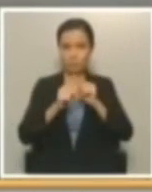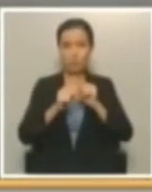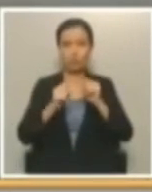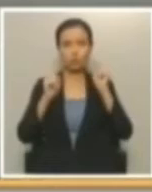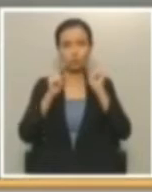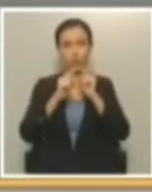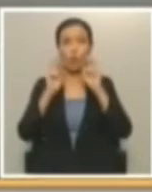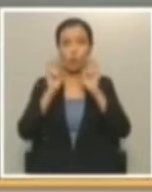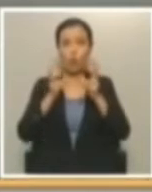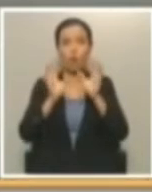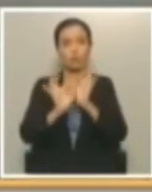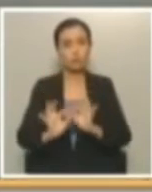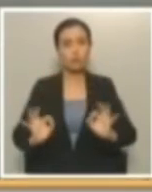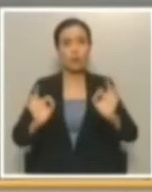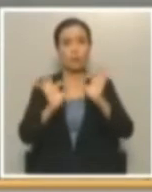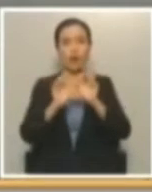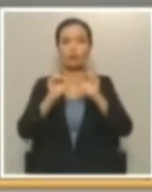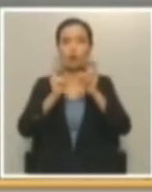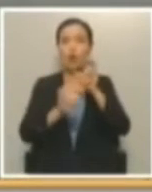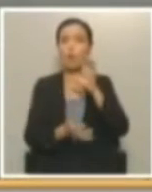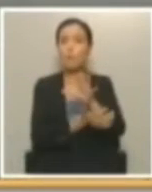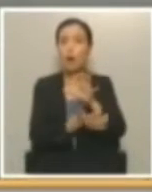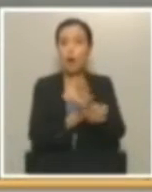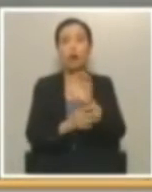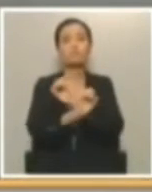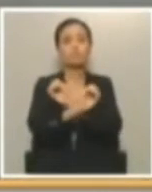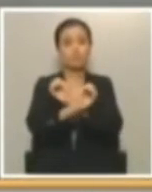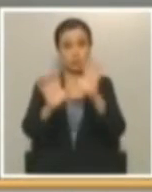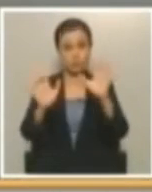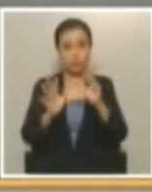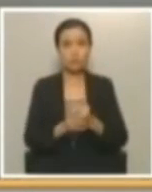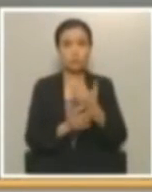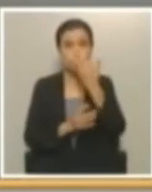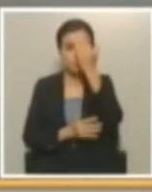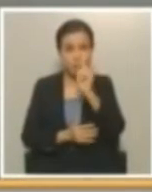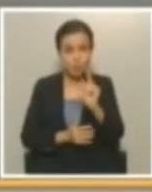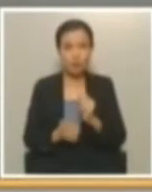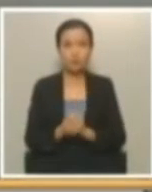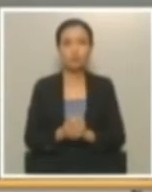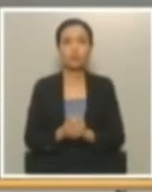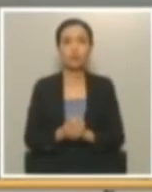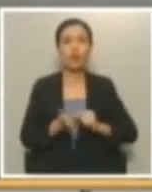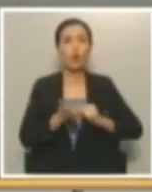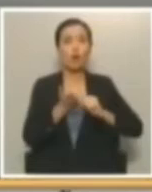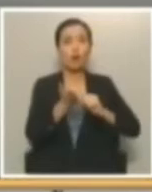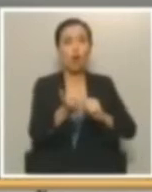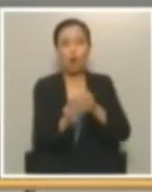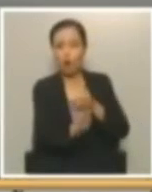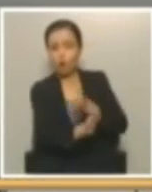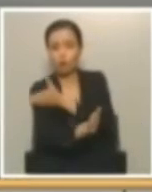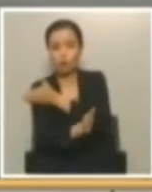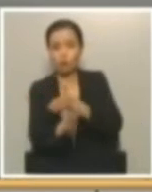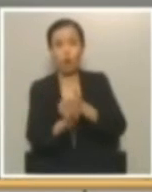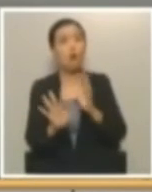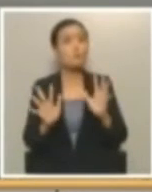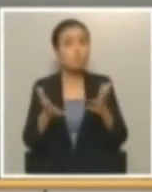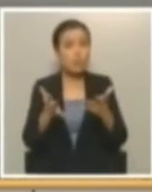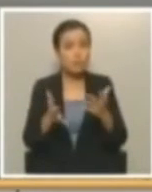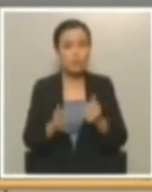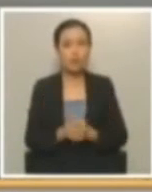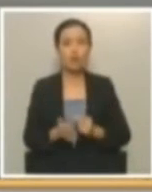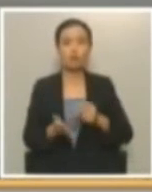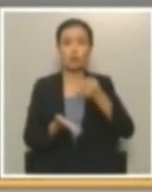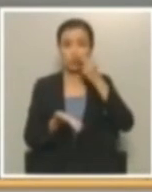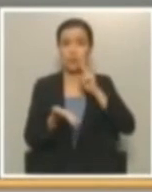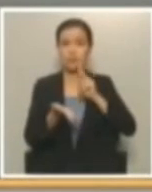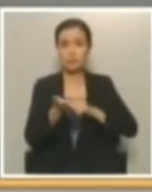คัญของข้อบังคับที่ชัดเจนเพราะว่ายัตติที่ไม่ต้องเสนอล่วงหน้าและส่งเป็